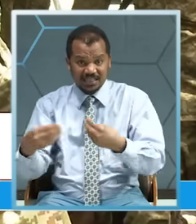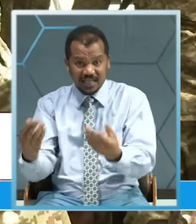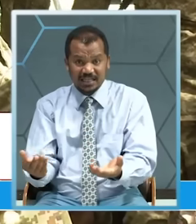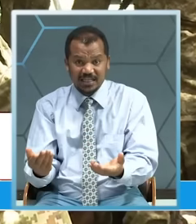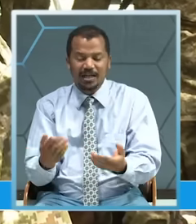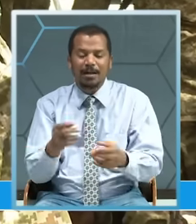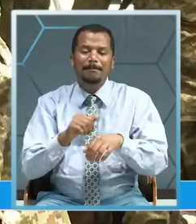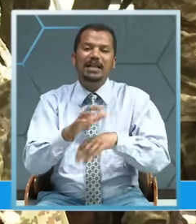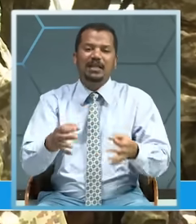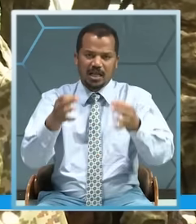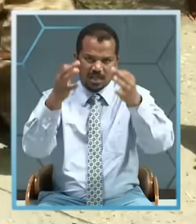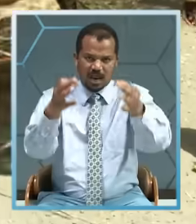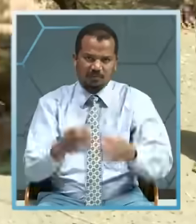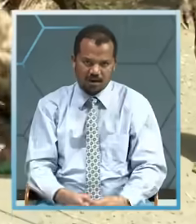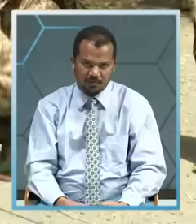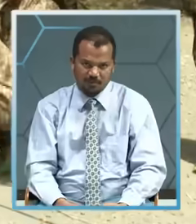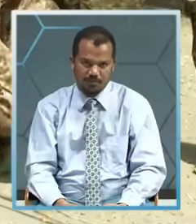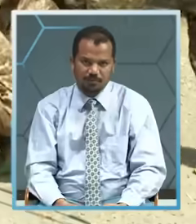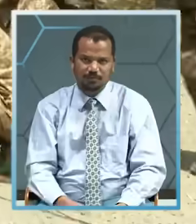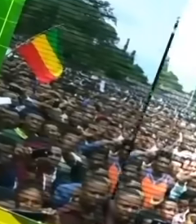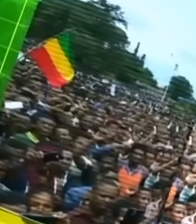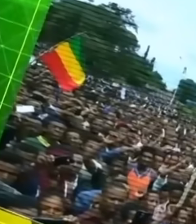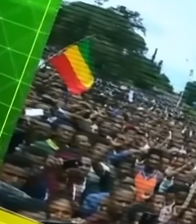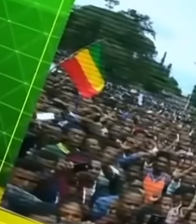እንዲሰጥ መልእክቴን አስተላልፋለሁ።